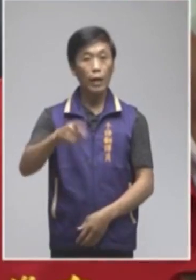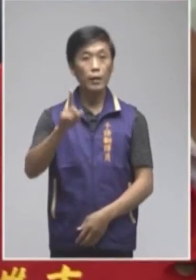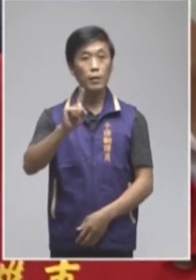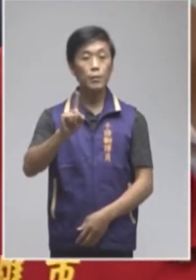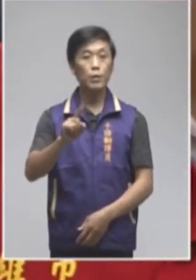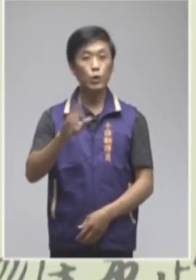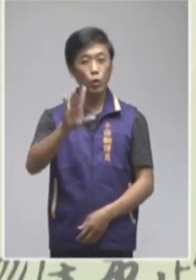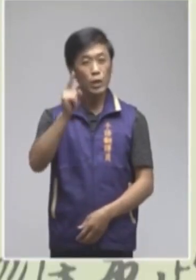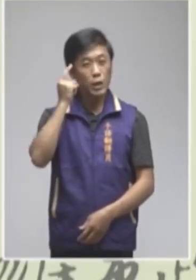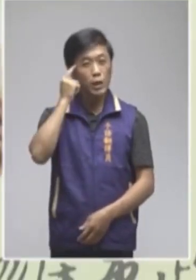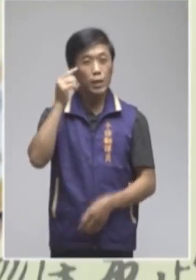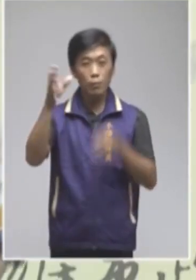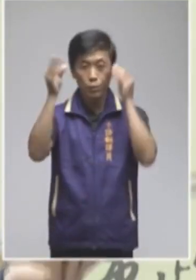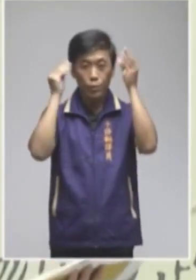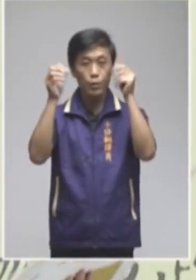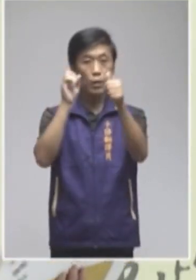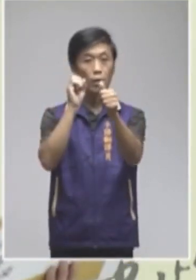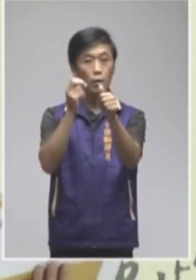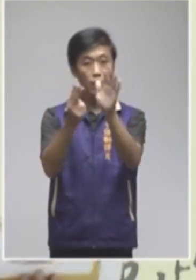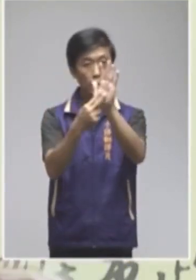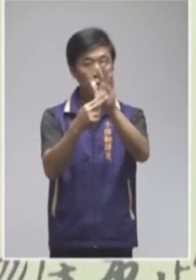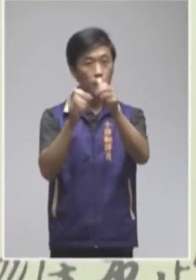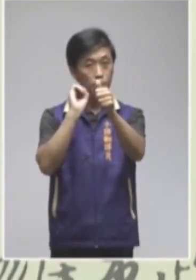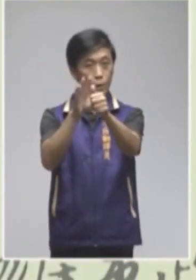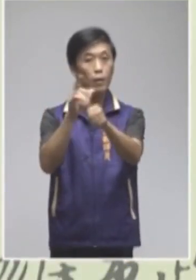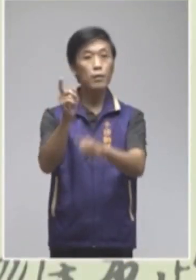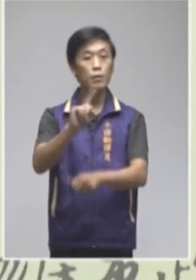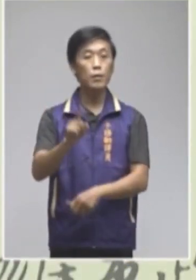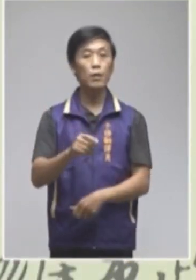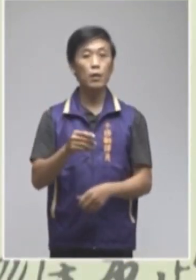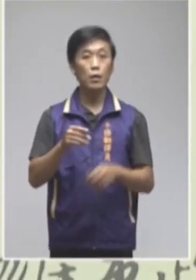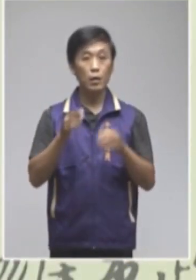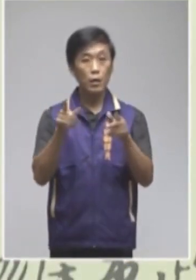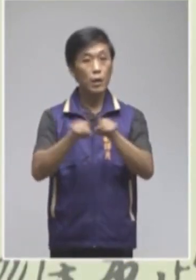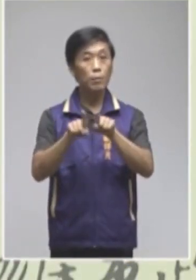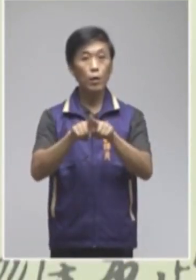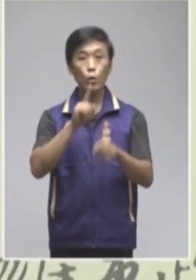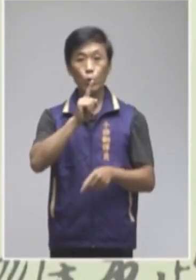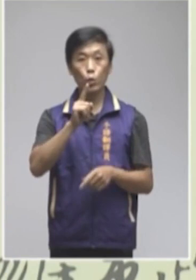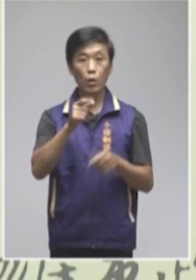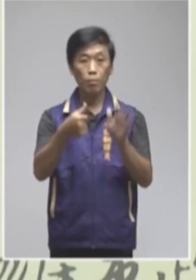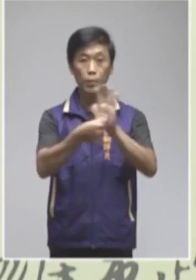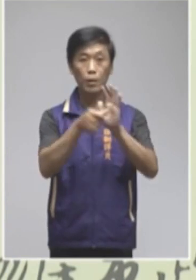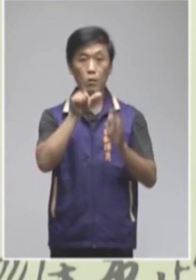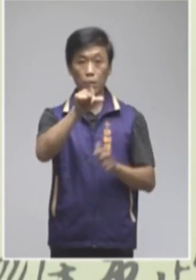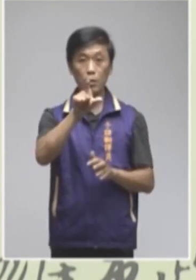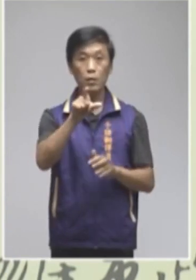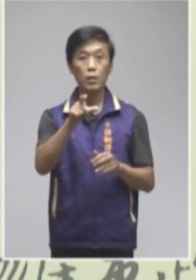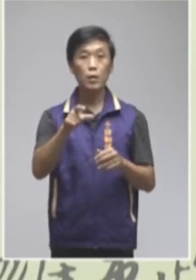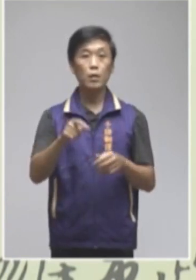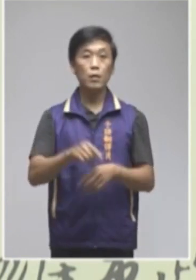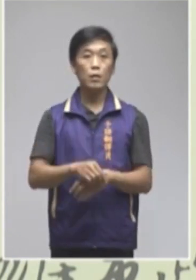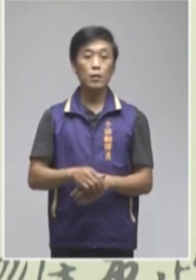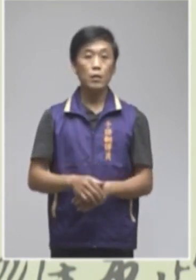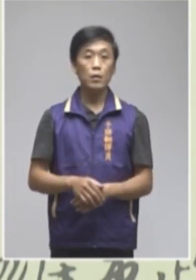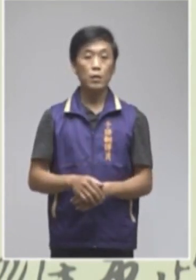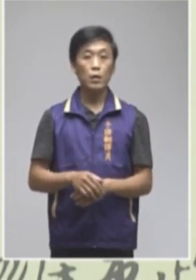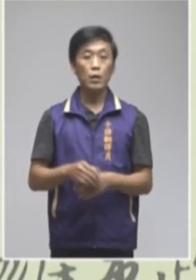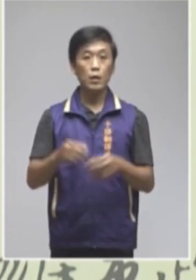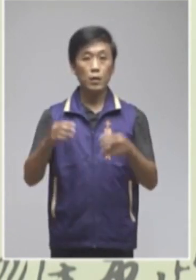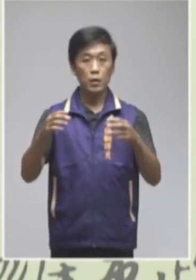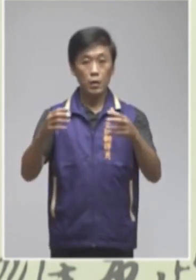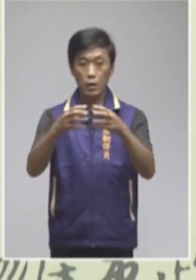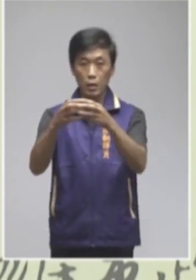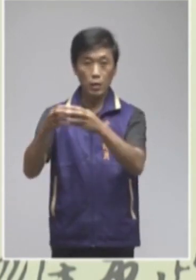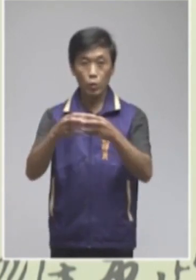有一个观念也要跟大家做报告的，就是说我们通常在讲一个名词叫做集团免疫。那集团免